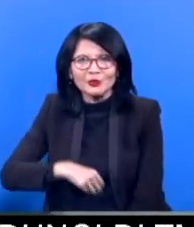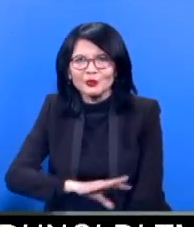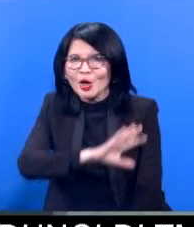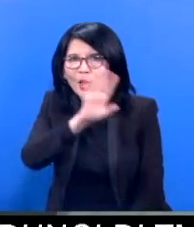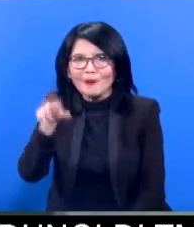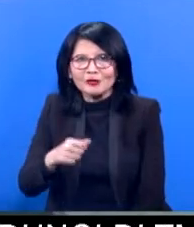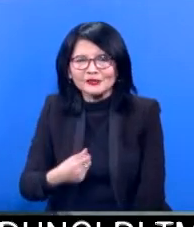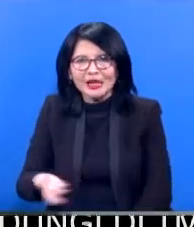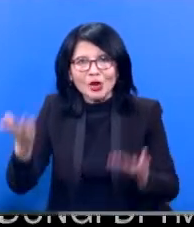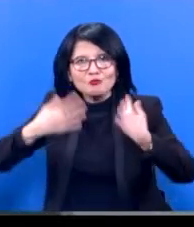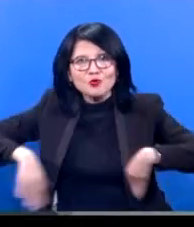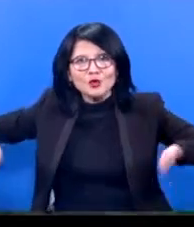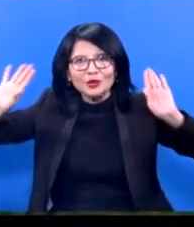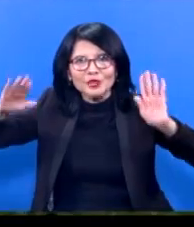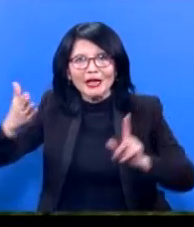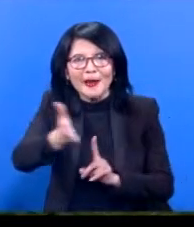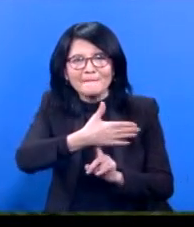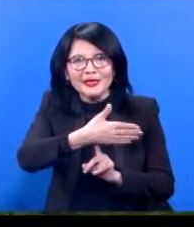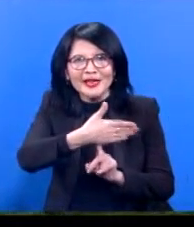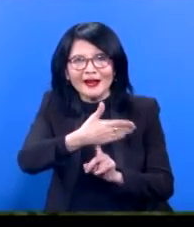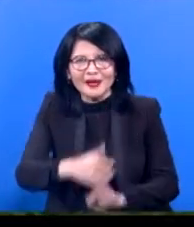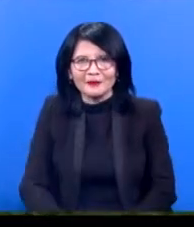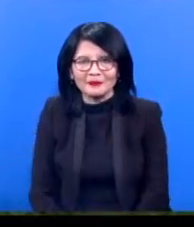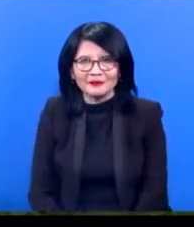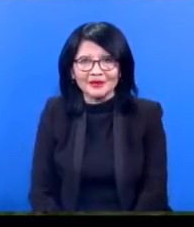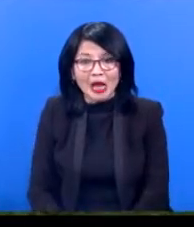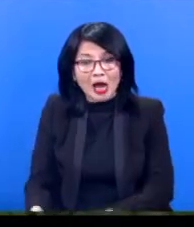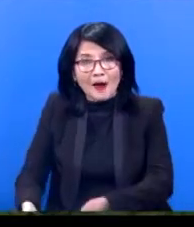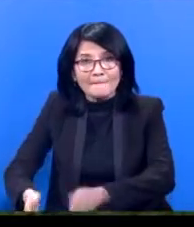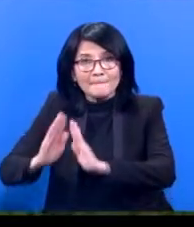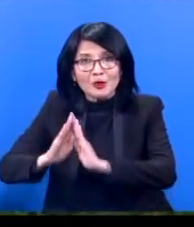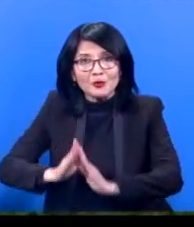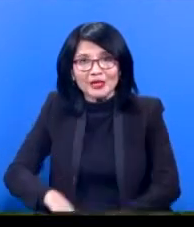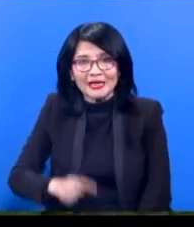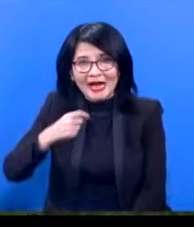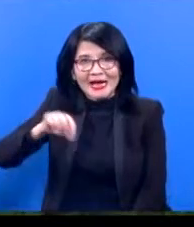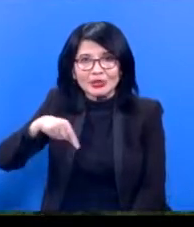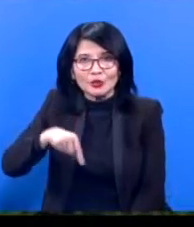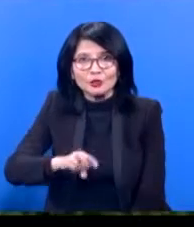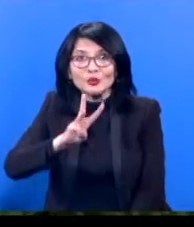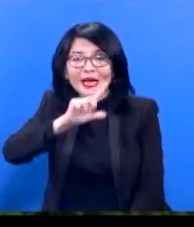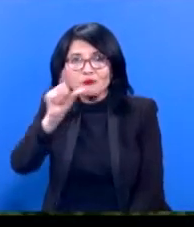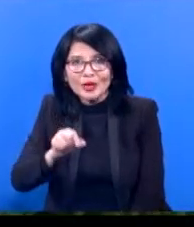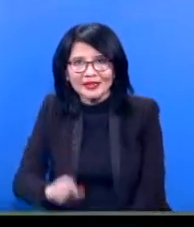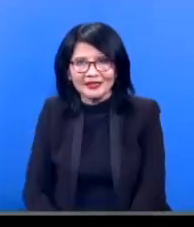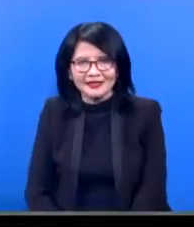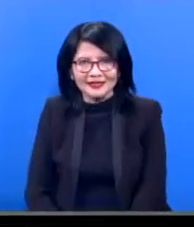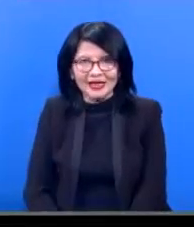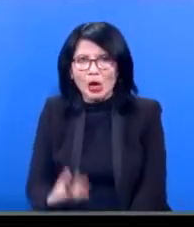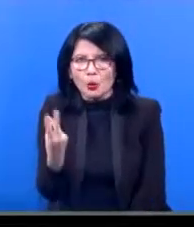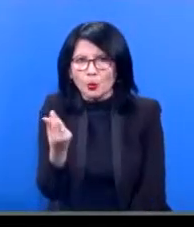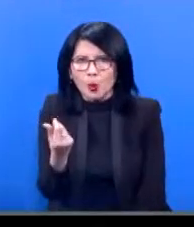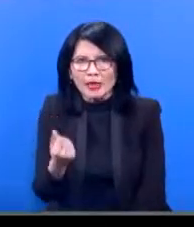lambang burung garuda dan bendera merah-putih pembangunan kantor desa ini berlangsung selama tiga bulan dan menelan